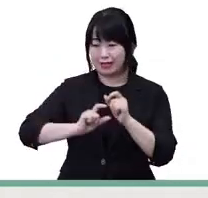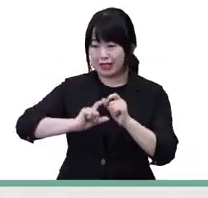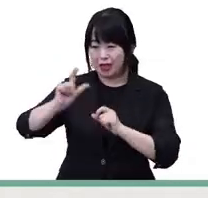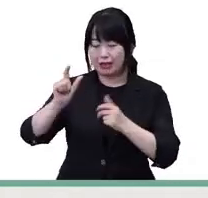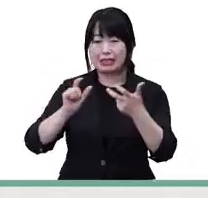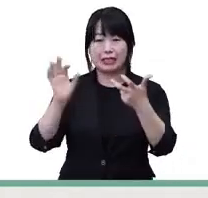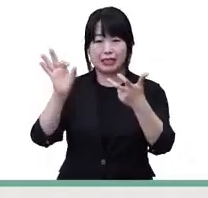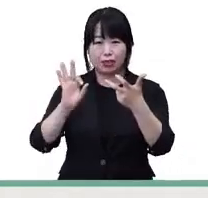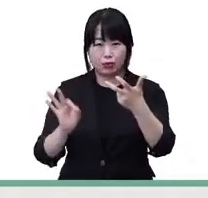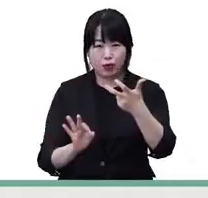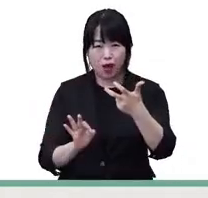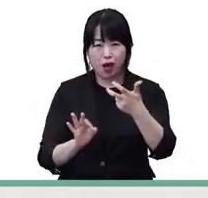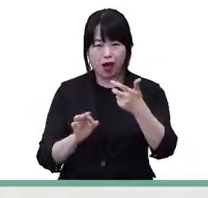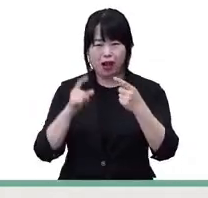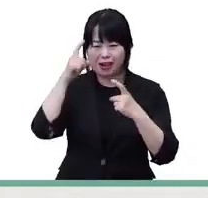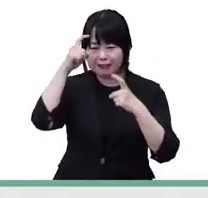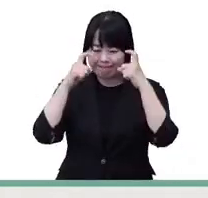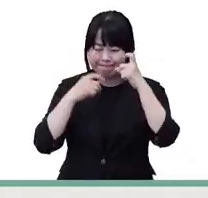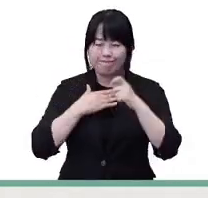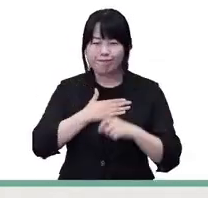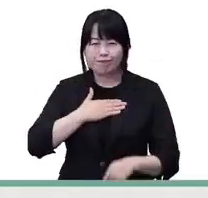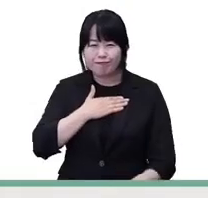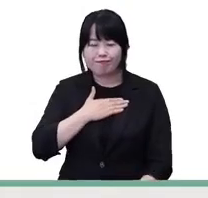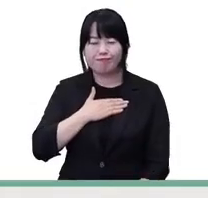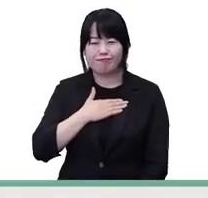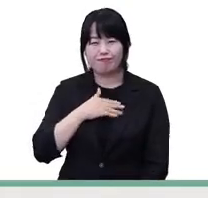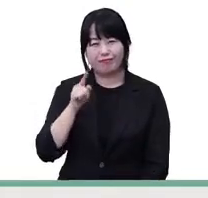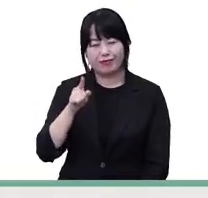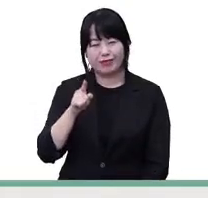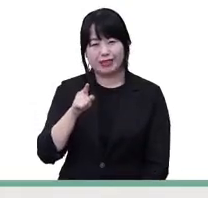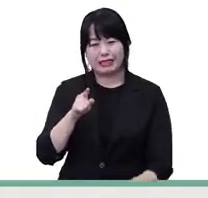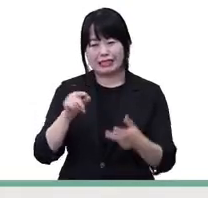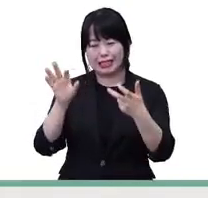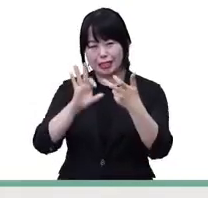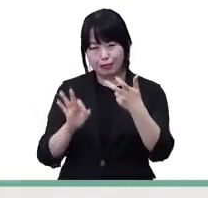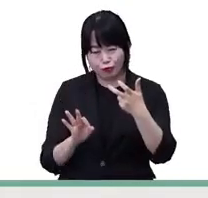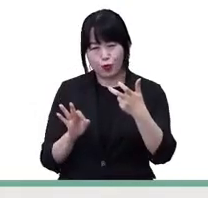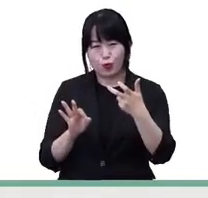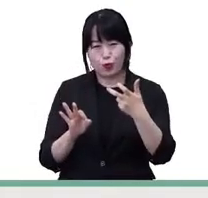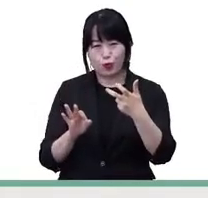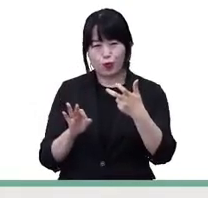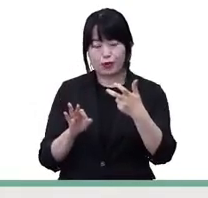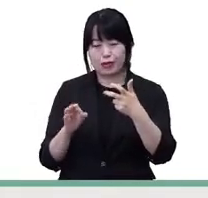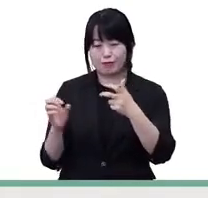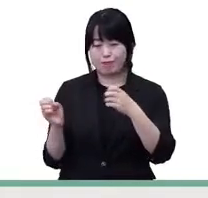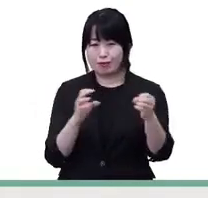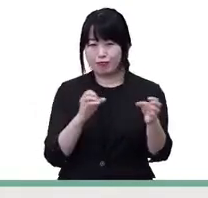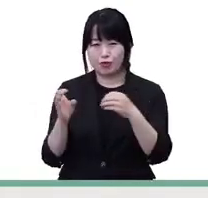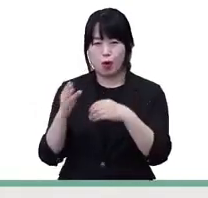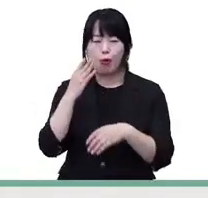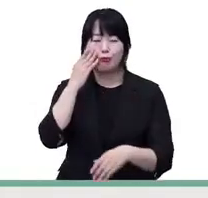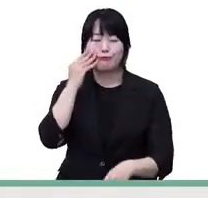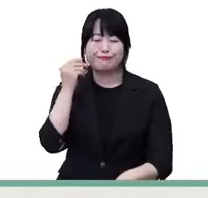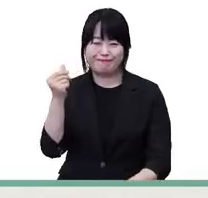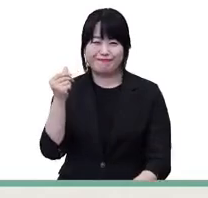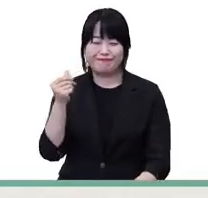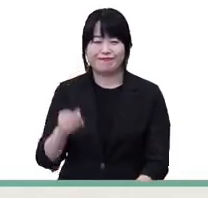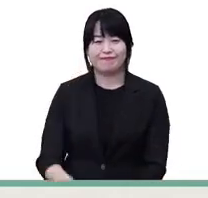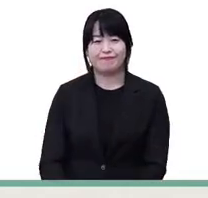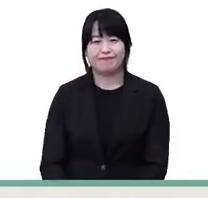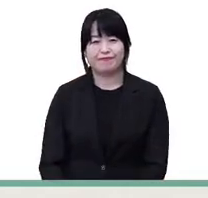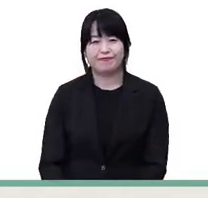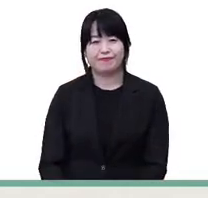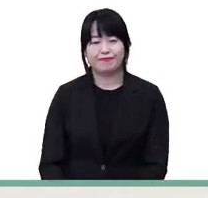70% 정도는 비언어적인 의사소통이 중요하다고 하거든요. 말의 내용보다는.